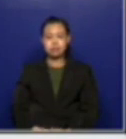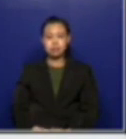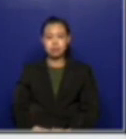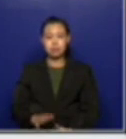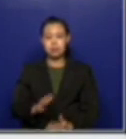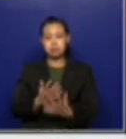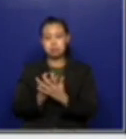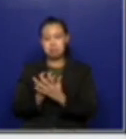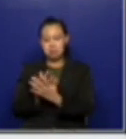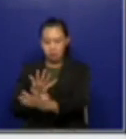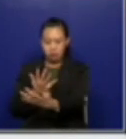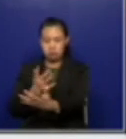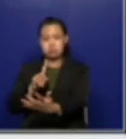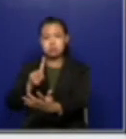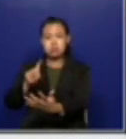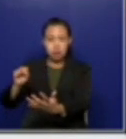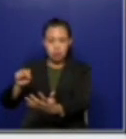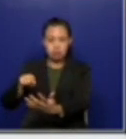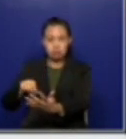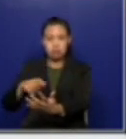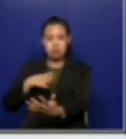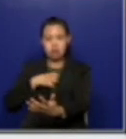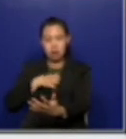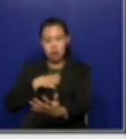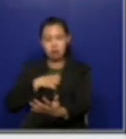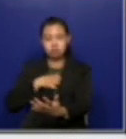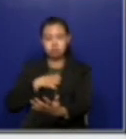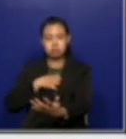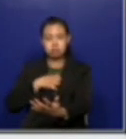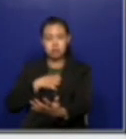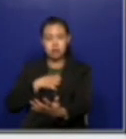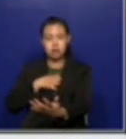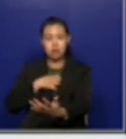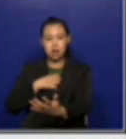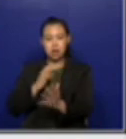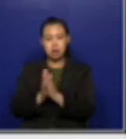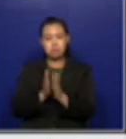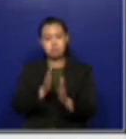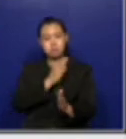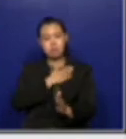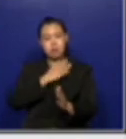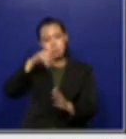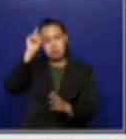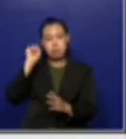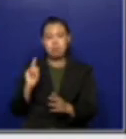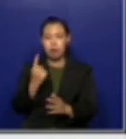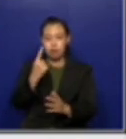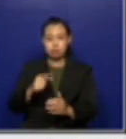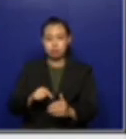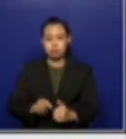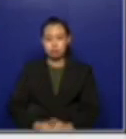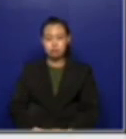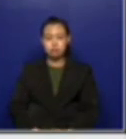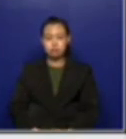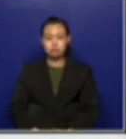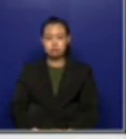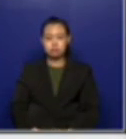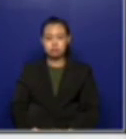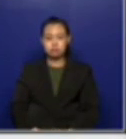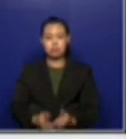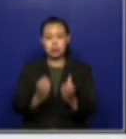ฉะนั้นจึงเกี่ยวข้องกันตรงประเด็นนี้เนี่ยท่านประธานว่าในรัฐธรรมนูญมาตร